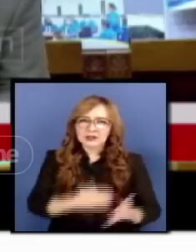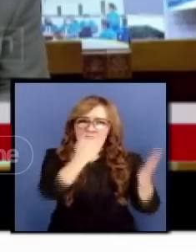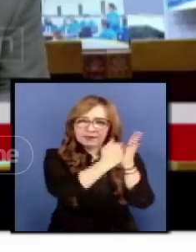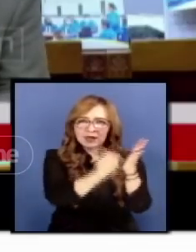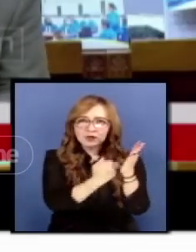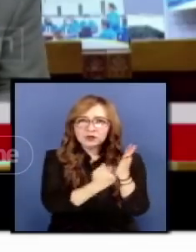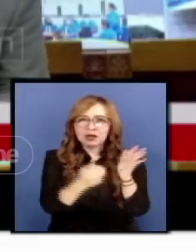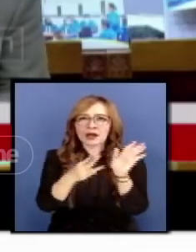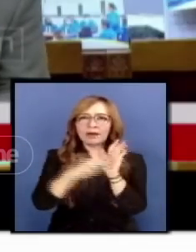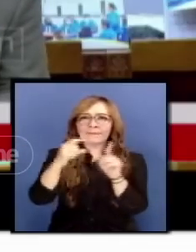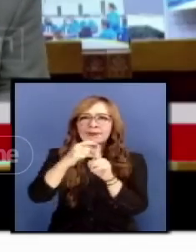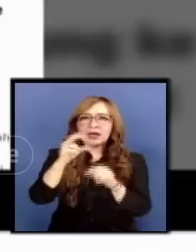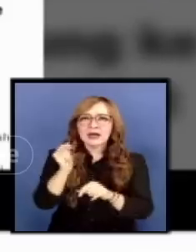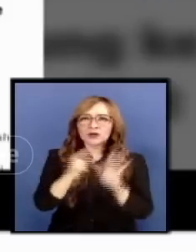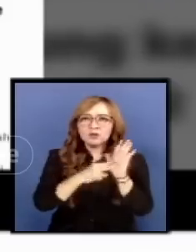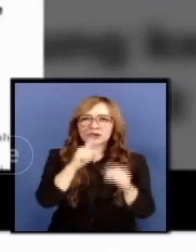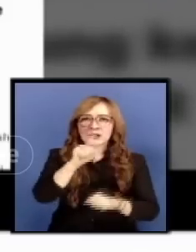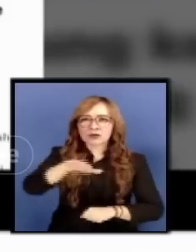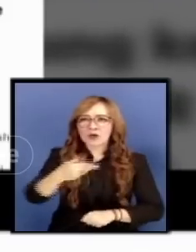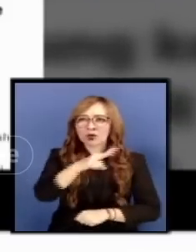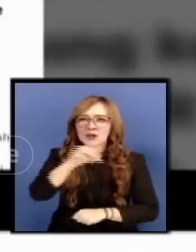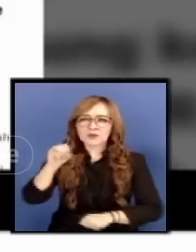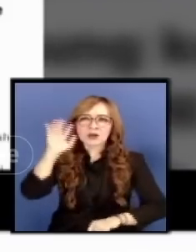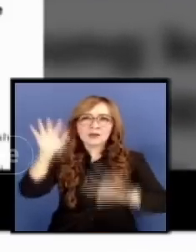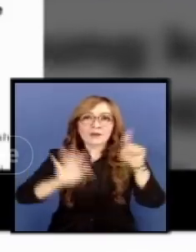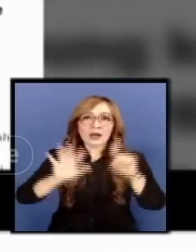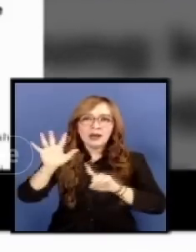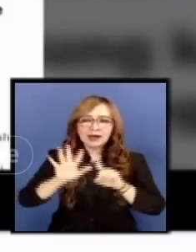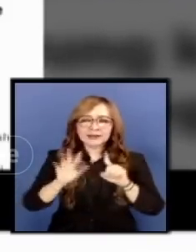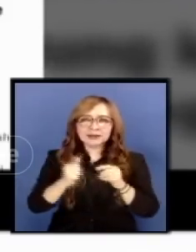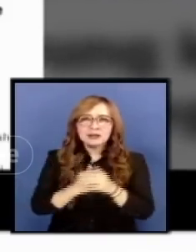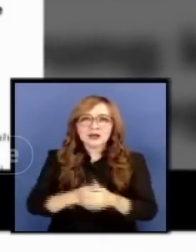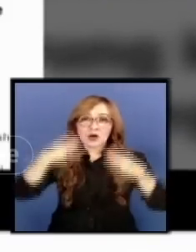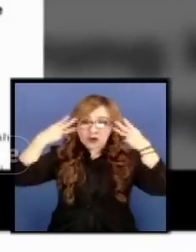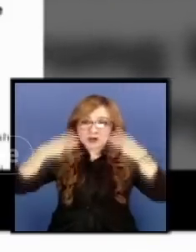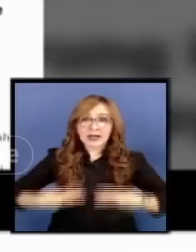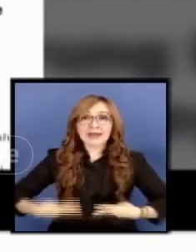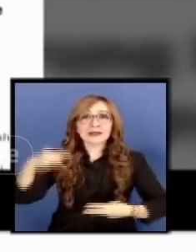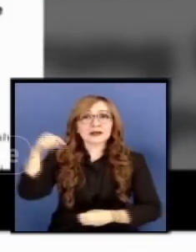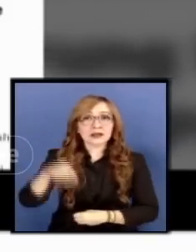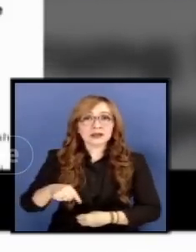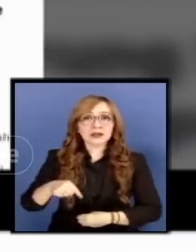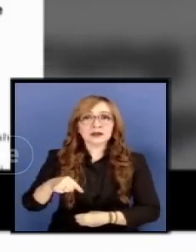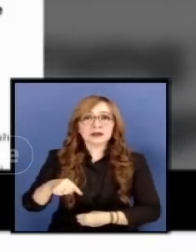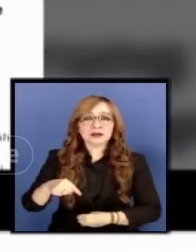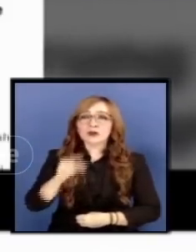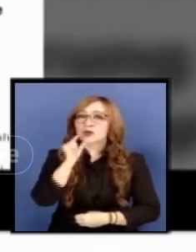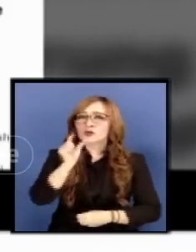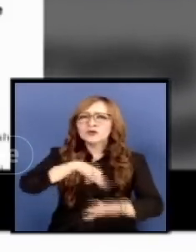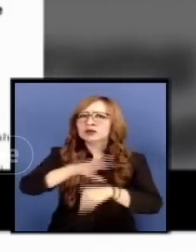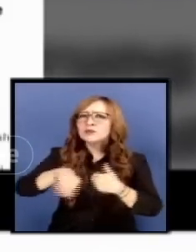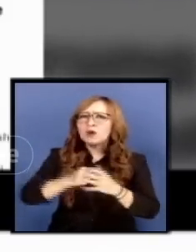DPR nomor 1 2015 bahwa kode etik ini berlaku untuk semua anggota